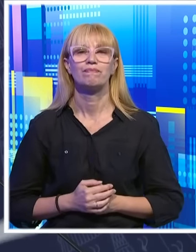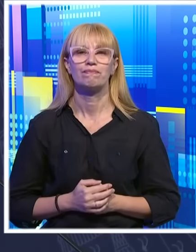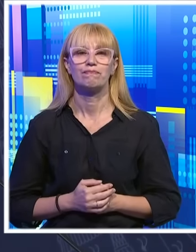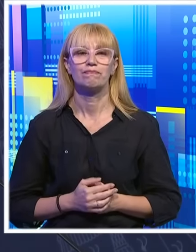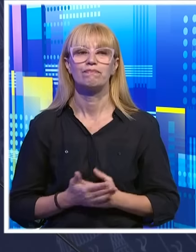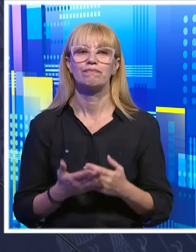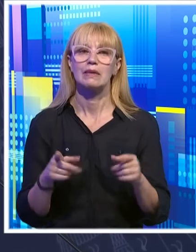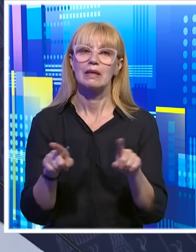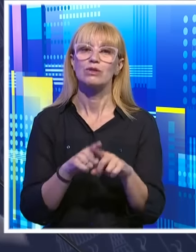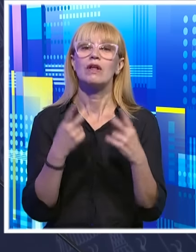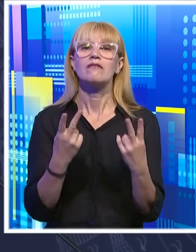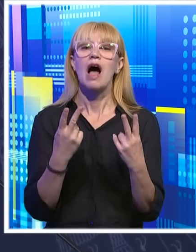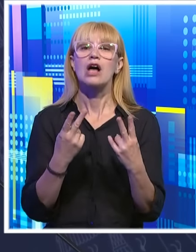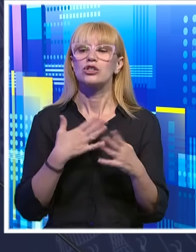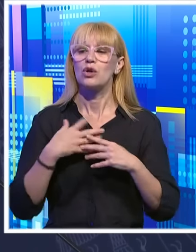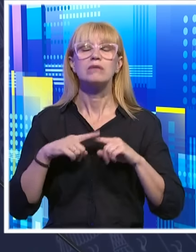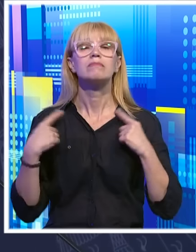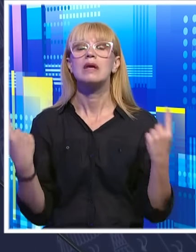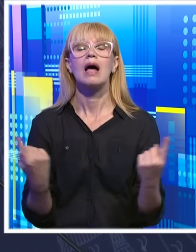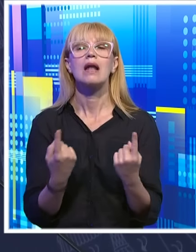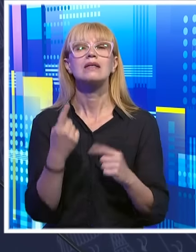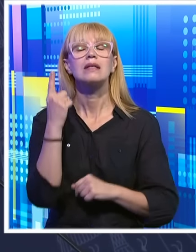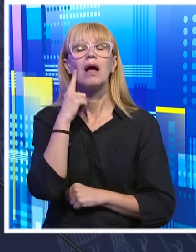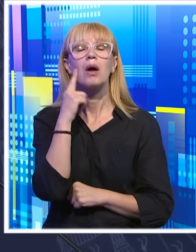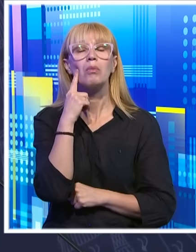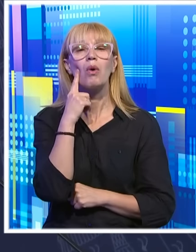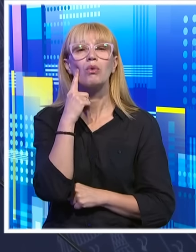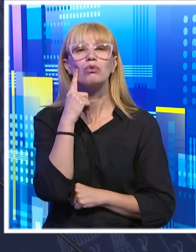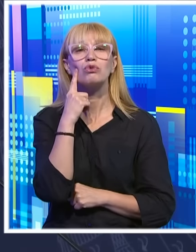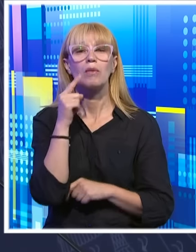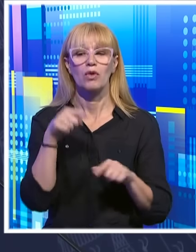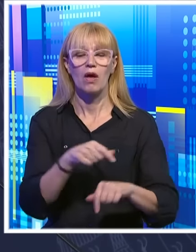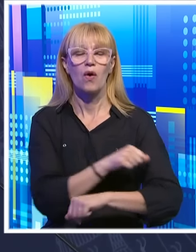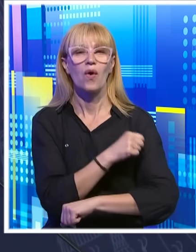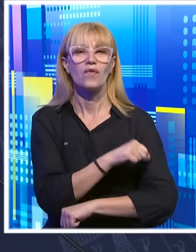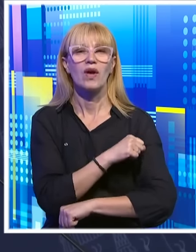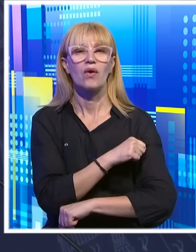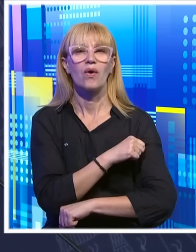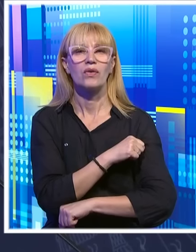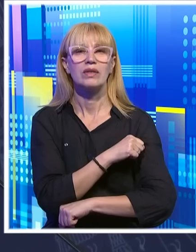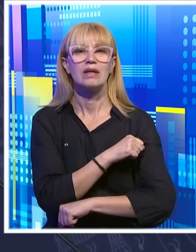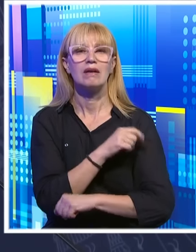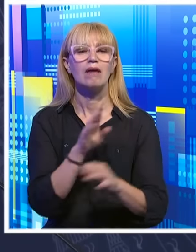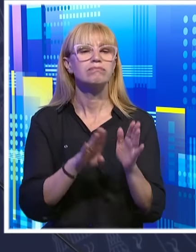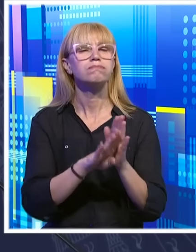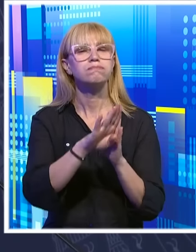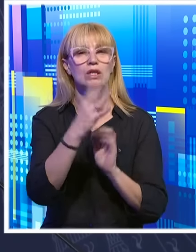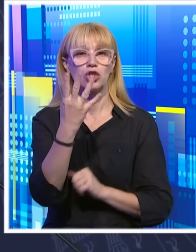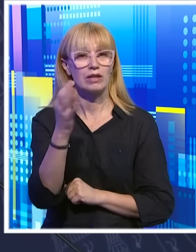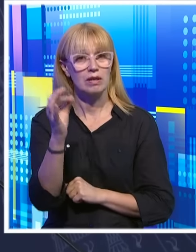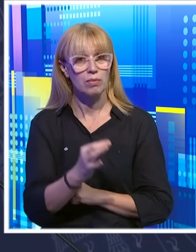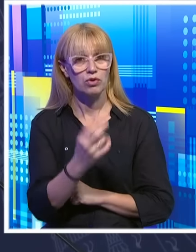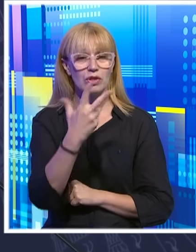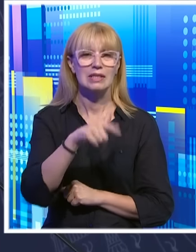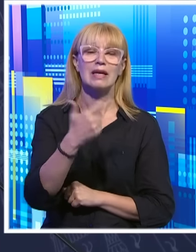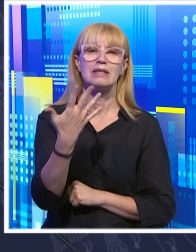Ono što je važno za nas, to je da pokušamo da tokom ove godine imamo stopu rasta od 4%, 3,5